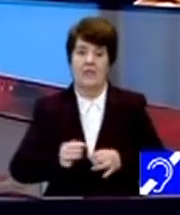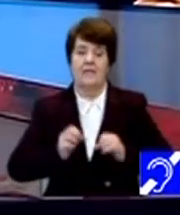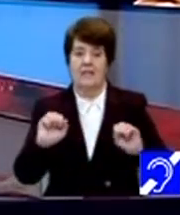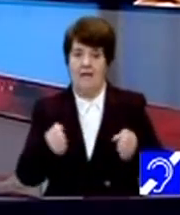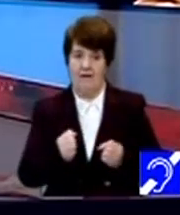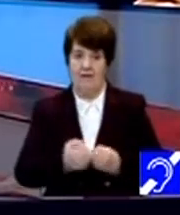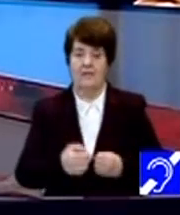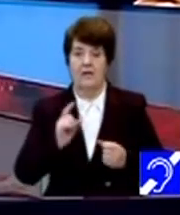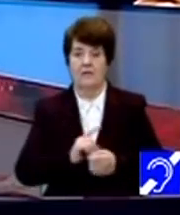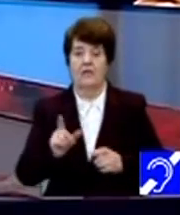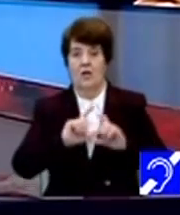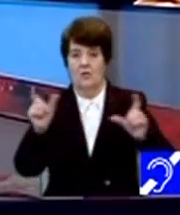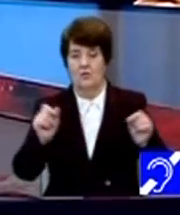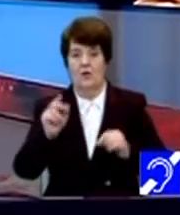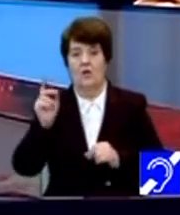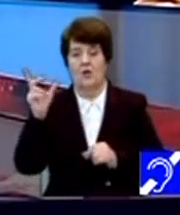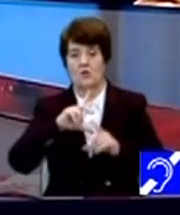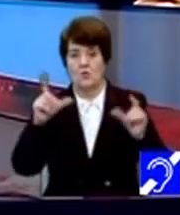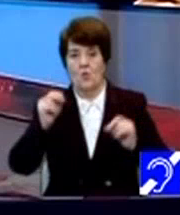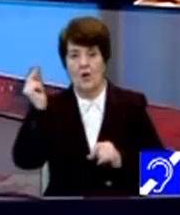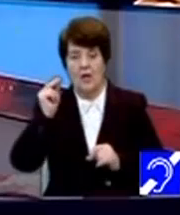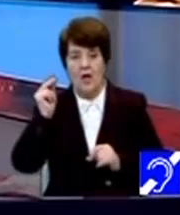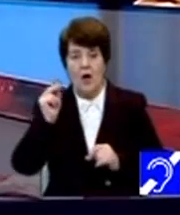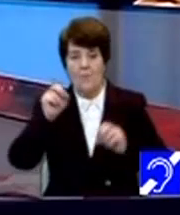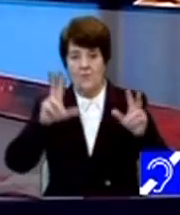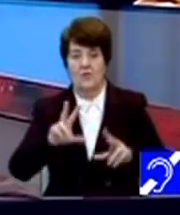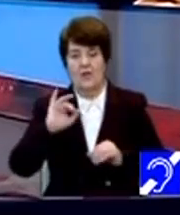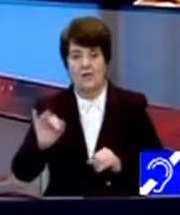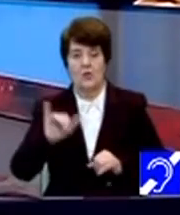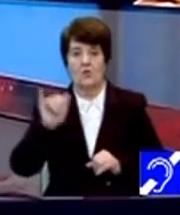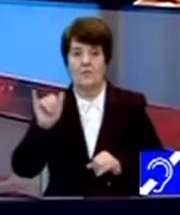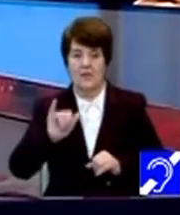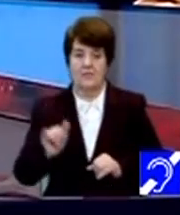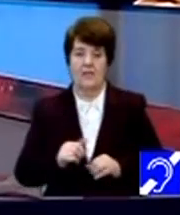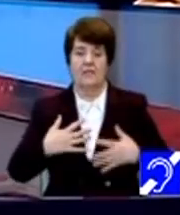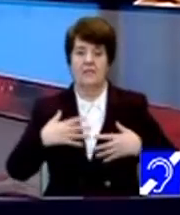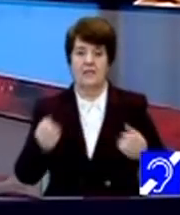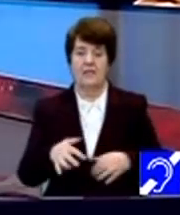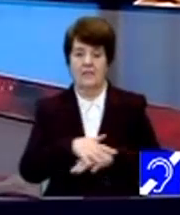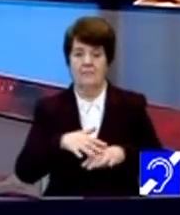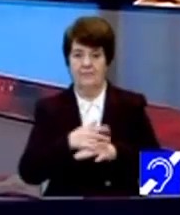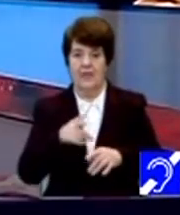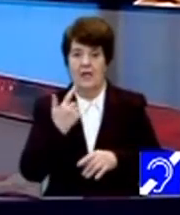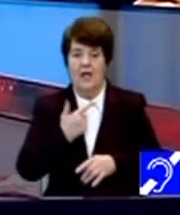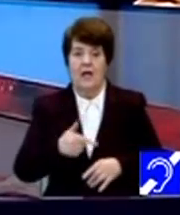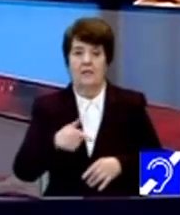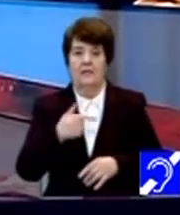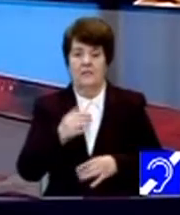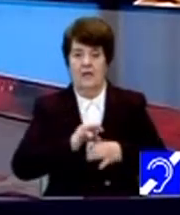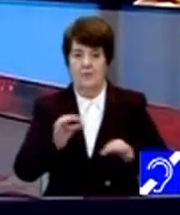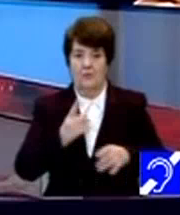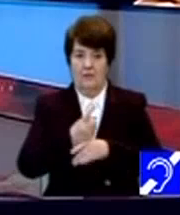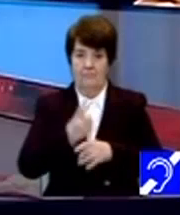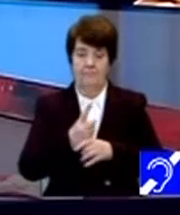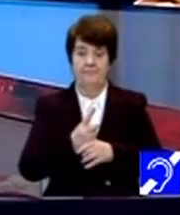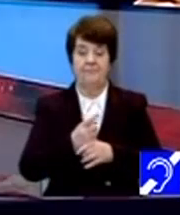festivitățile dedicate sărbătorilor de iarnă în colegii, școli profesionale și universități. Comisia Extraordinară de Sănătate Publică a permis